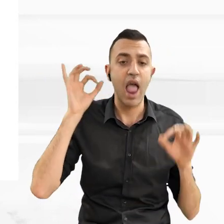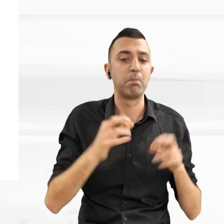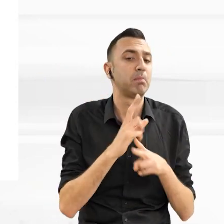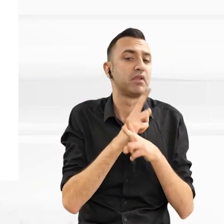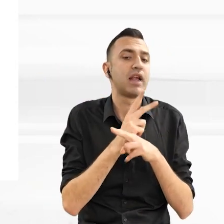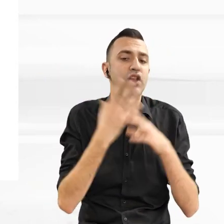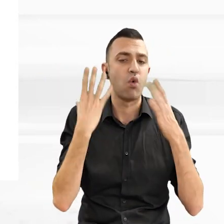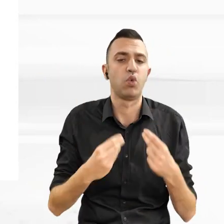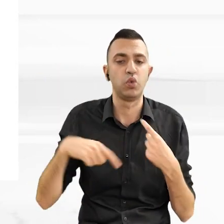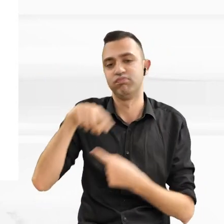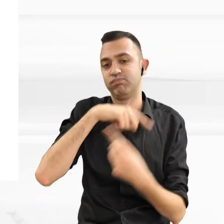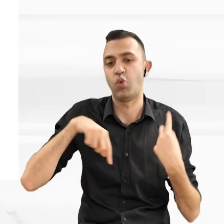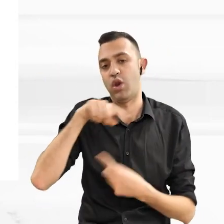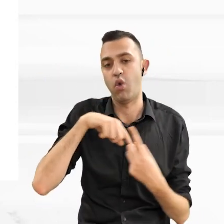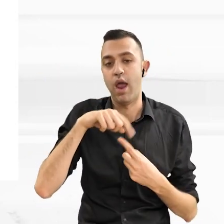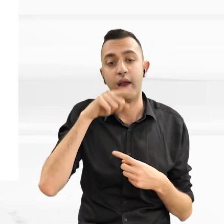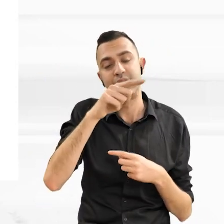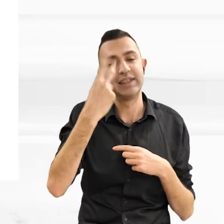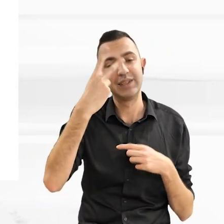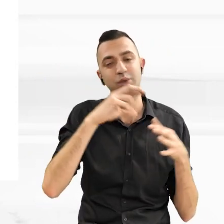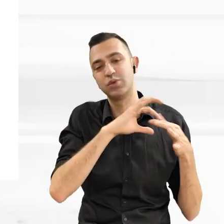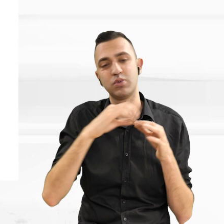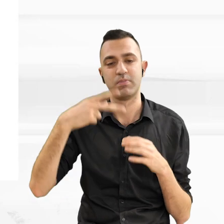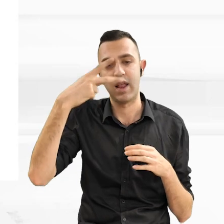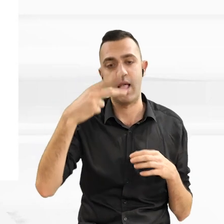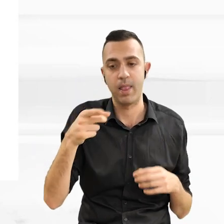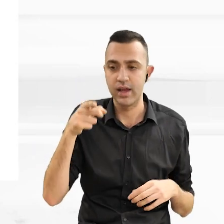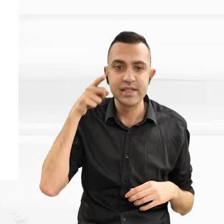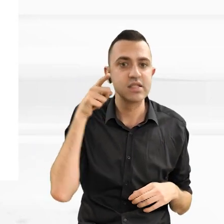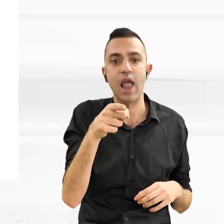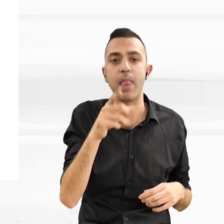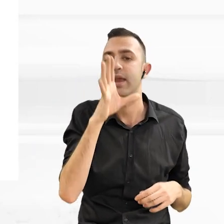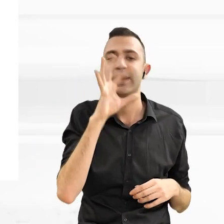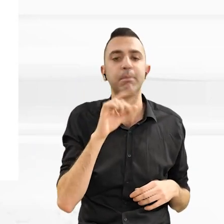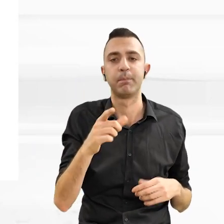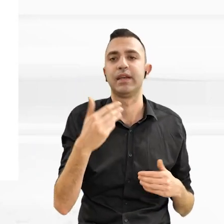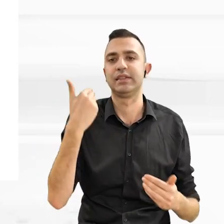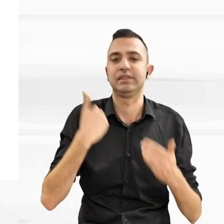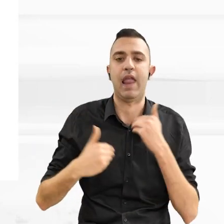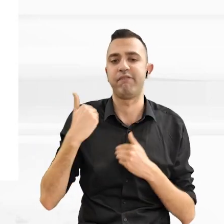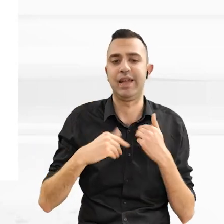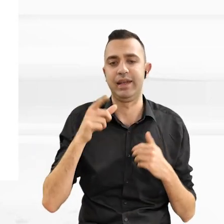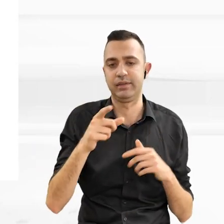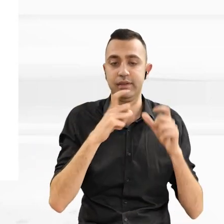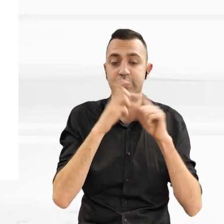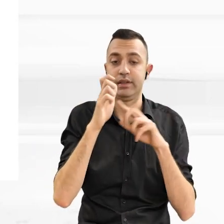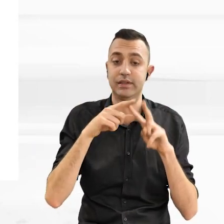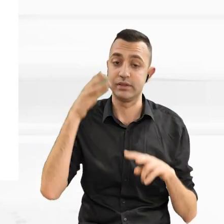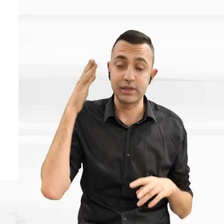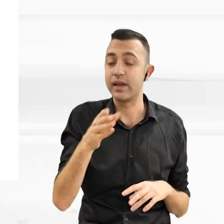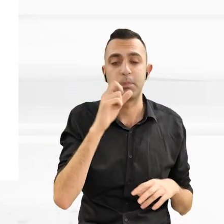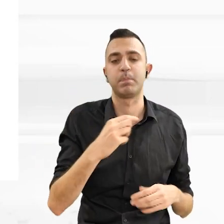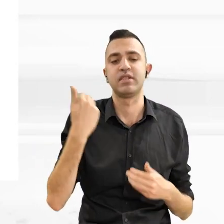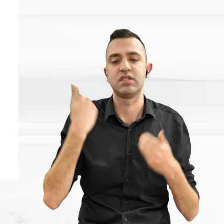nazarı döne döne Beynimiz arkadaşlar Sen Diye kast edilen kişi sevgili en sevgili